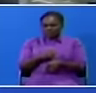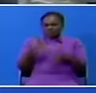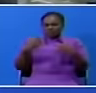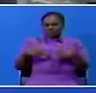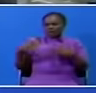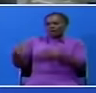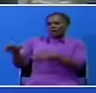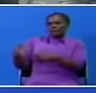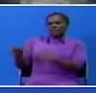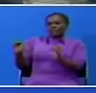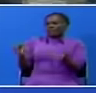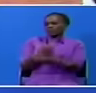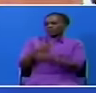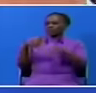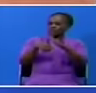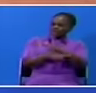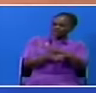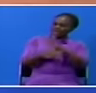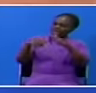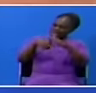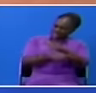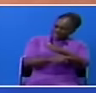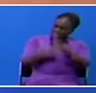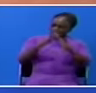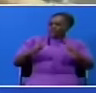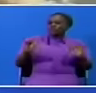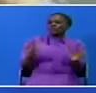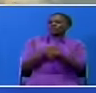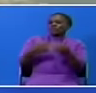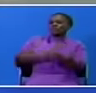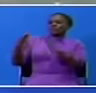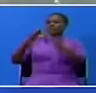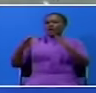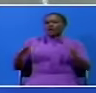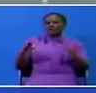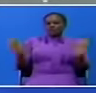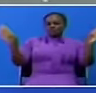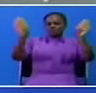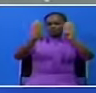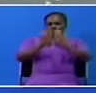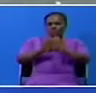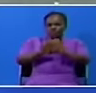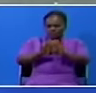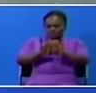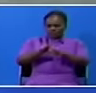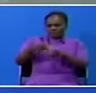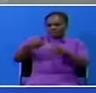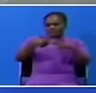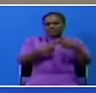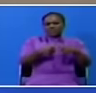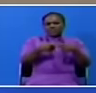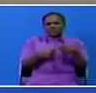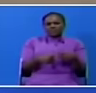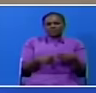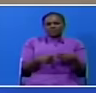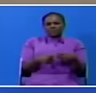waliokuwa nje wakashindwa kuingia na waliokuwa ndani kushindwa kutoka. Milango ilifungwa kwa kuchomelewa na mashine za welding.